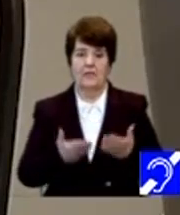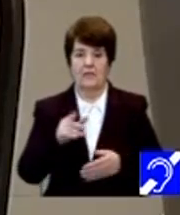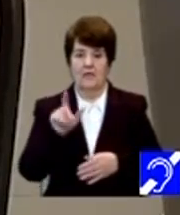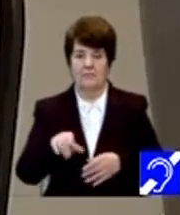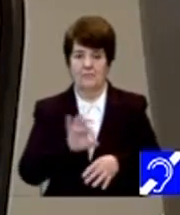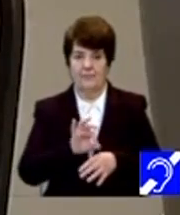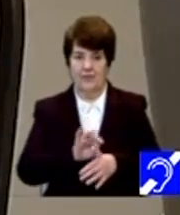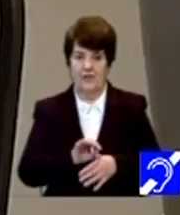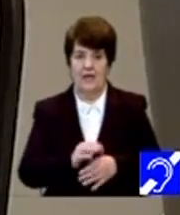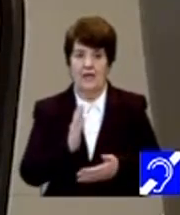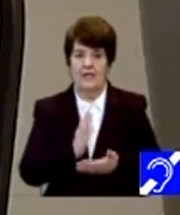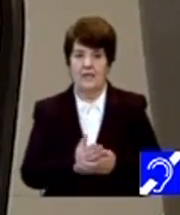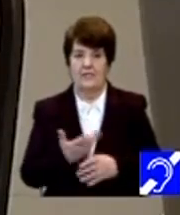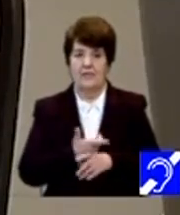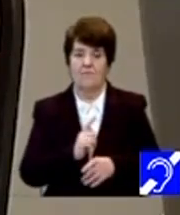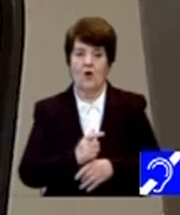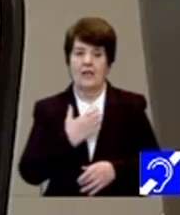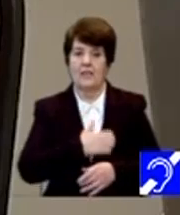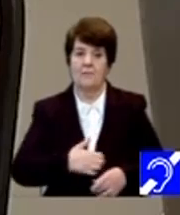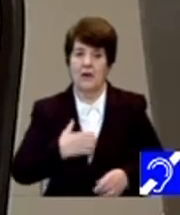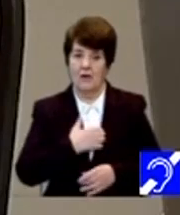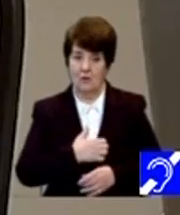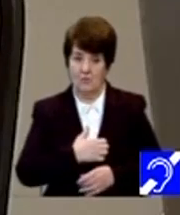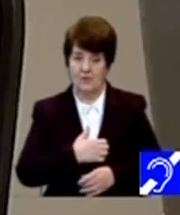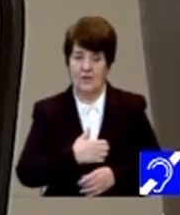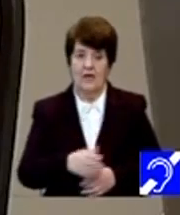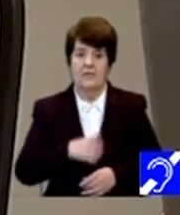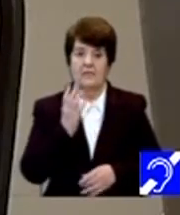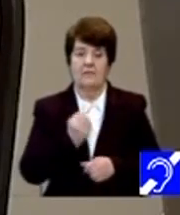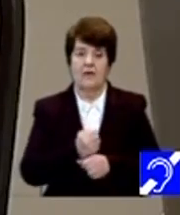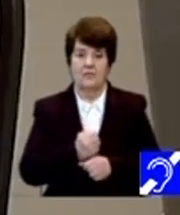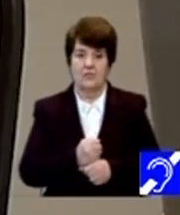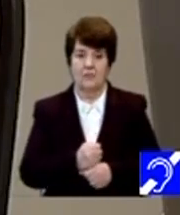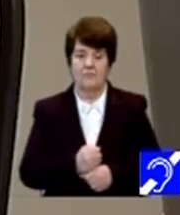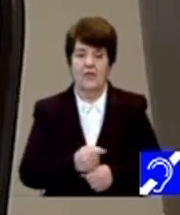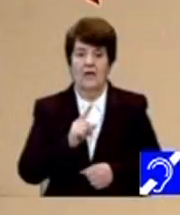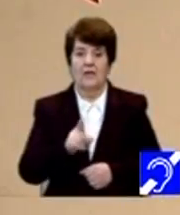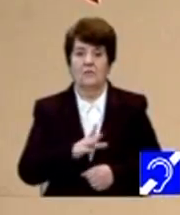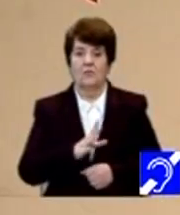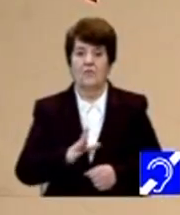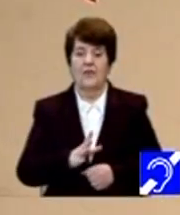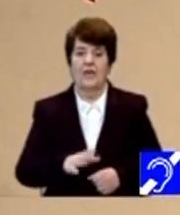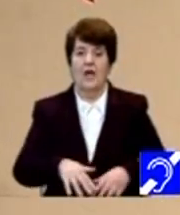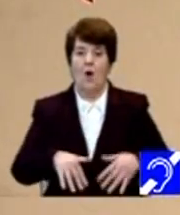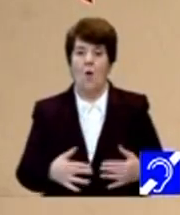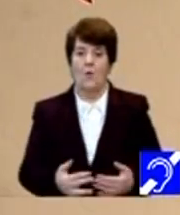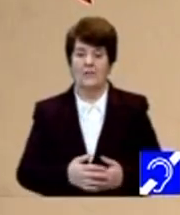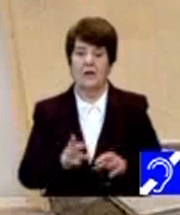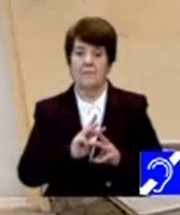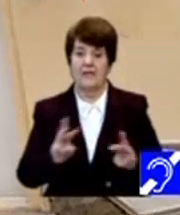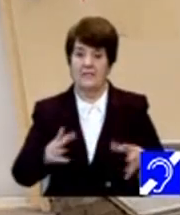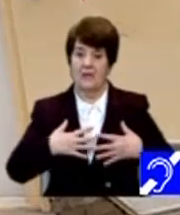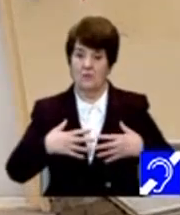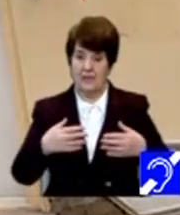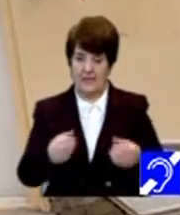infecția COVID-19 este foarte important pe parcursul lor să gestionăm oboseala și respirația.